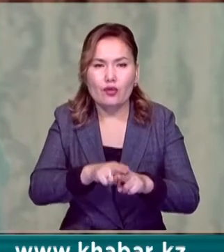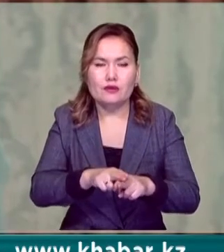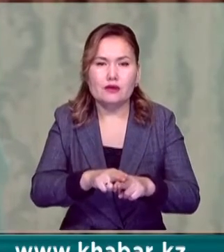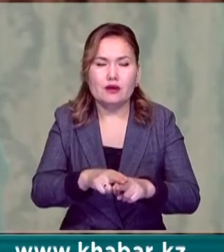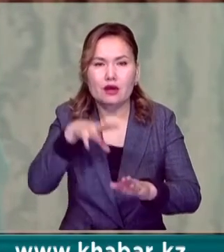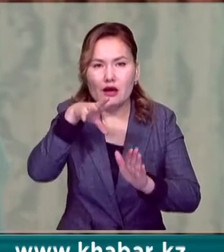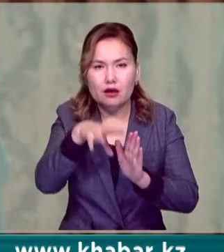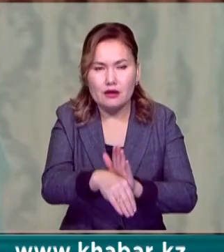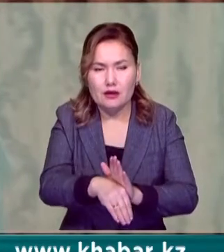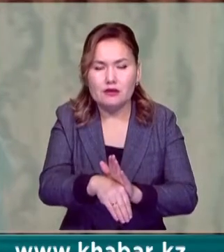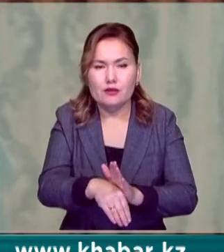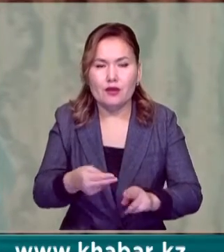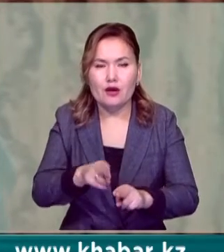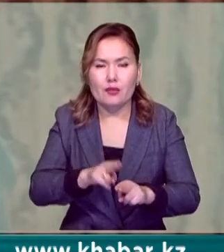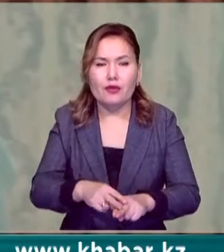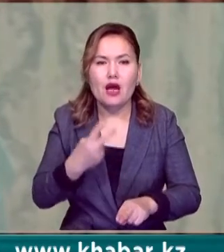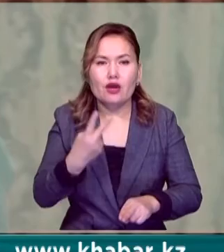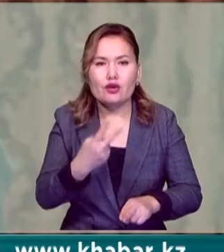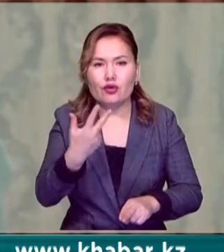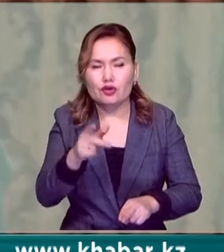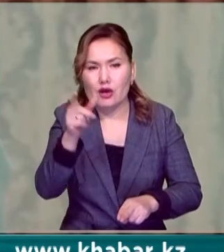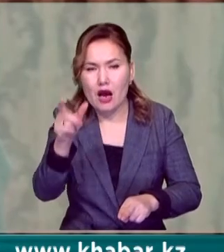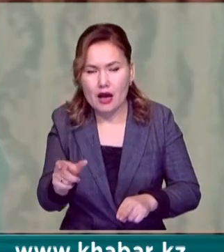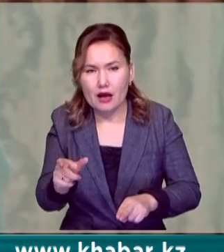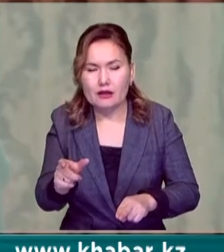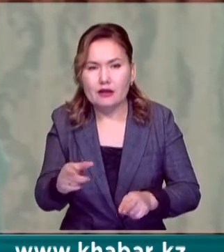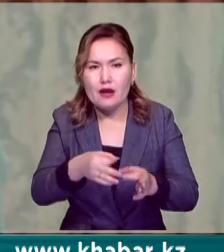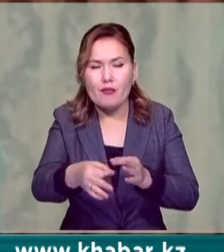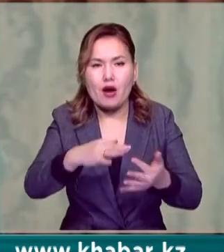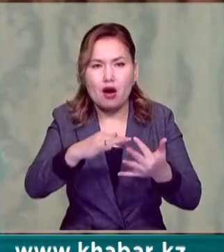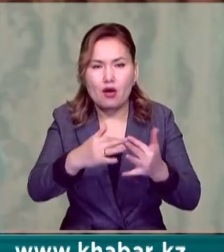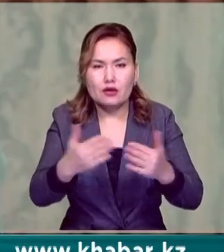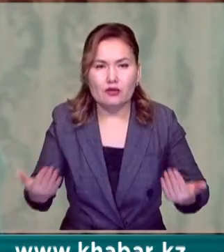кіргізіп, ол жерде 2-3 адам тұрады. Енді ол жерге бүкіл системаны жасамаймыз.